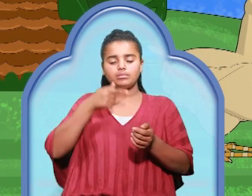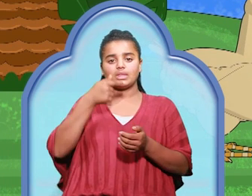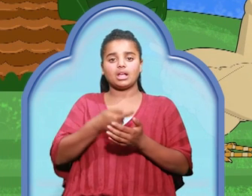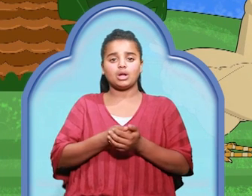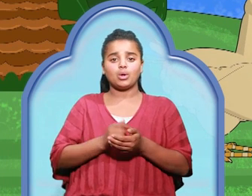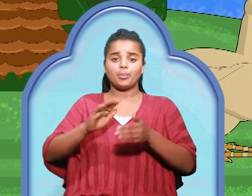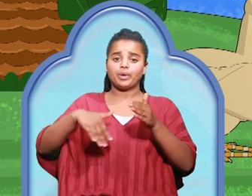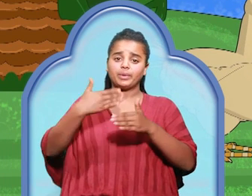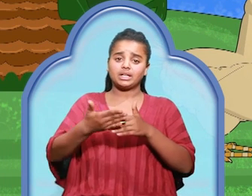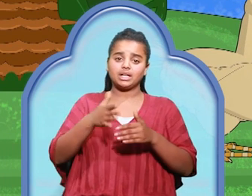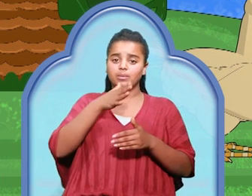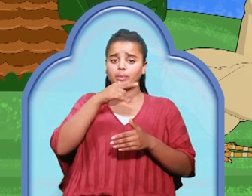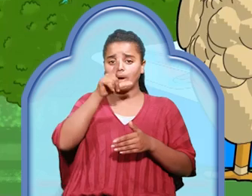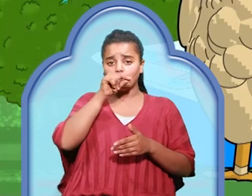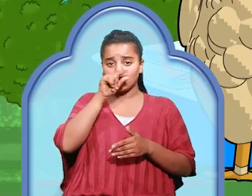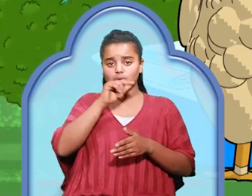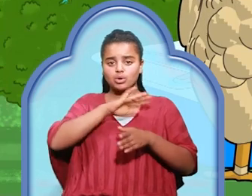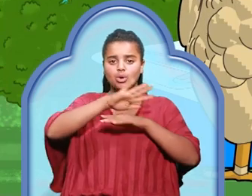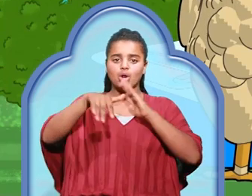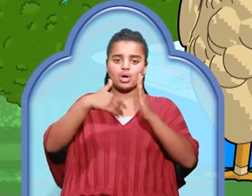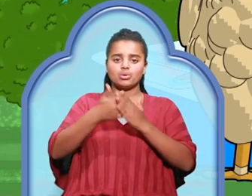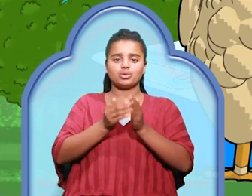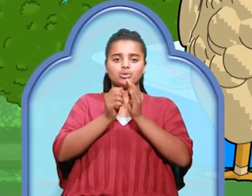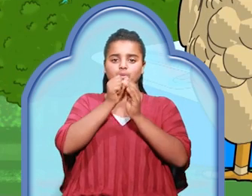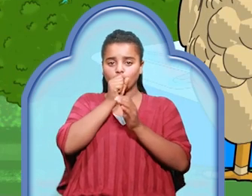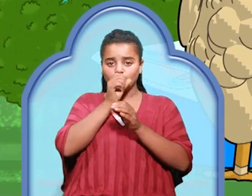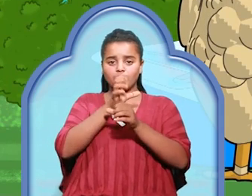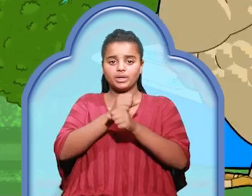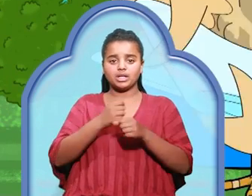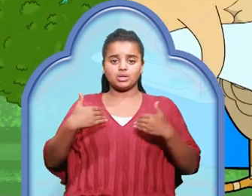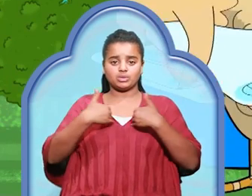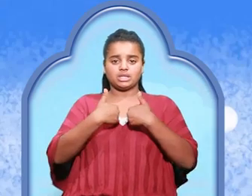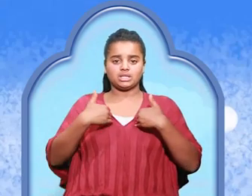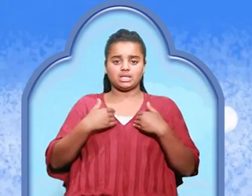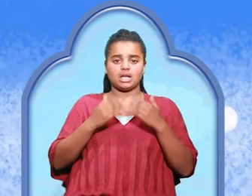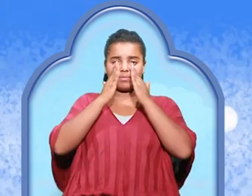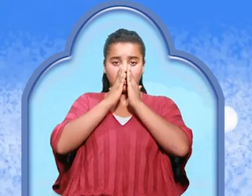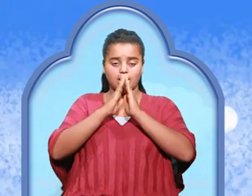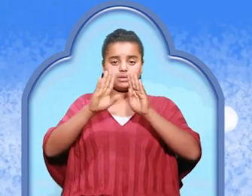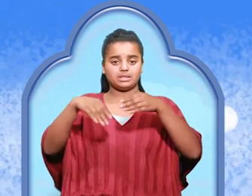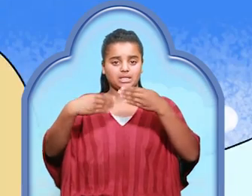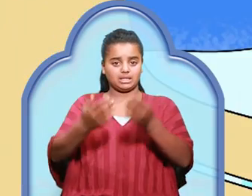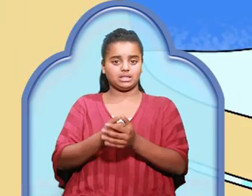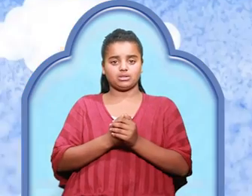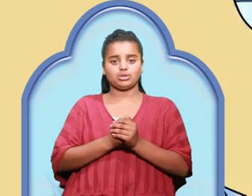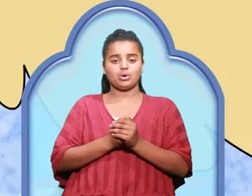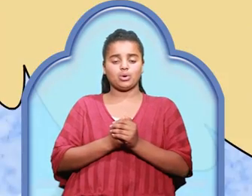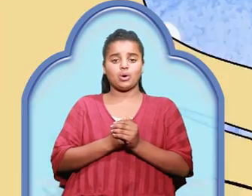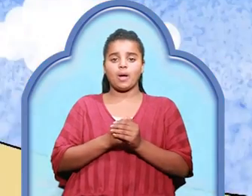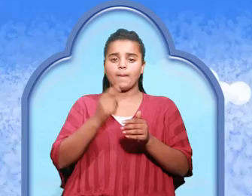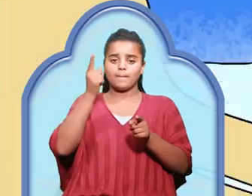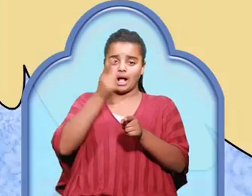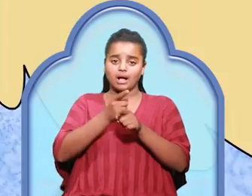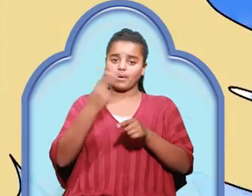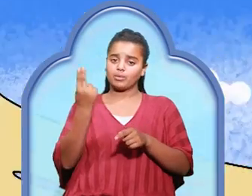ምጆቼን ትጥብላለሁ። በመቀጠልም እማማ ዶሮ ለሁሉም በጉንፋን ለተያዙት እንስሳት ማህረብ